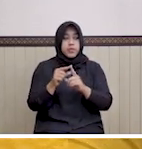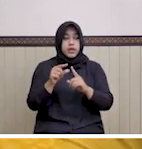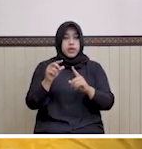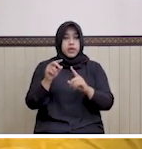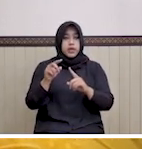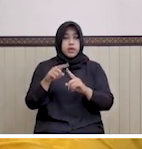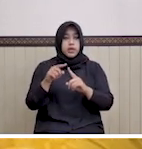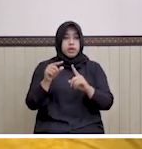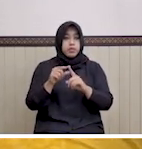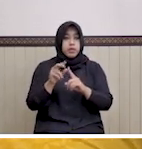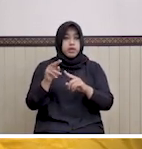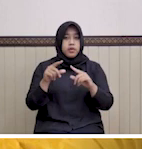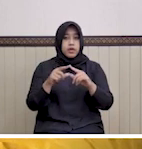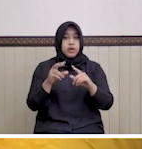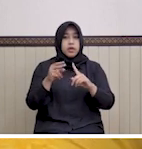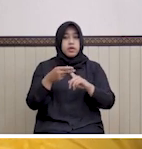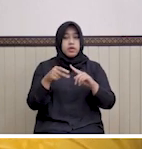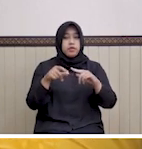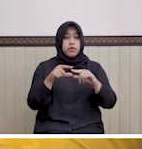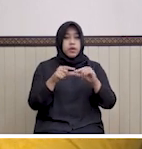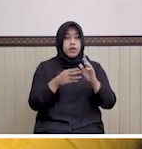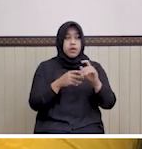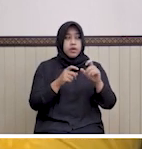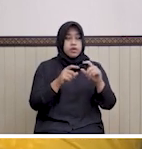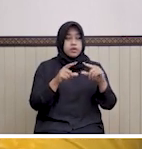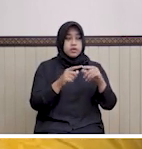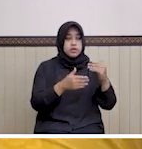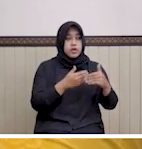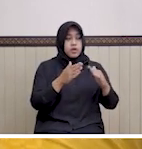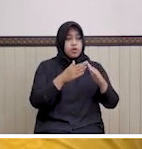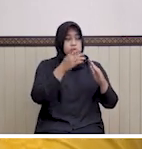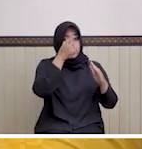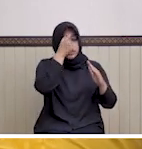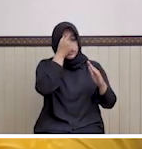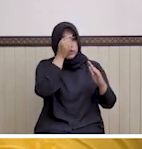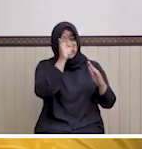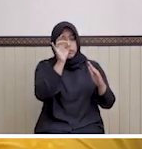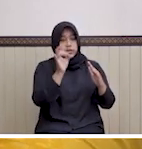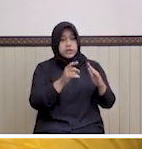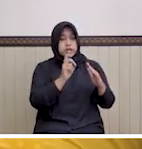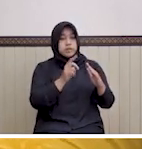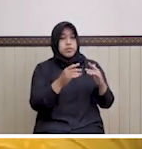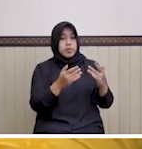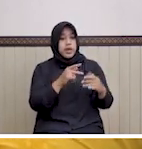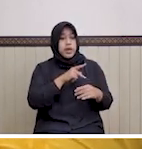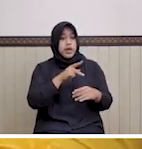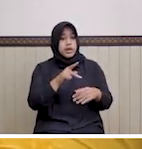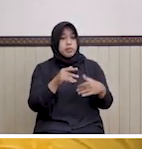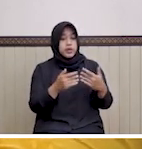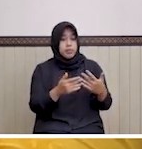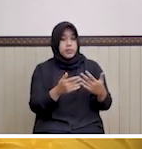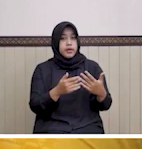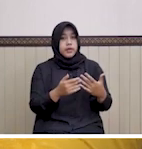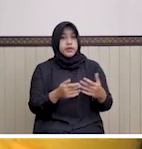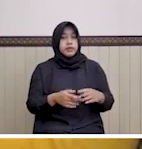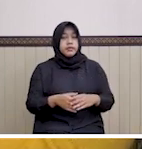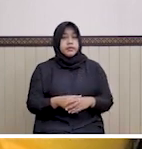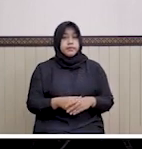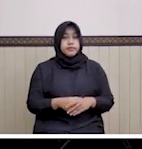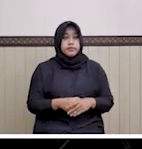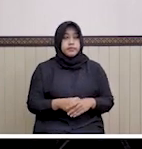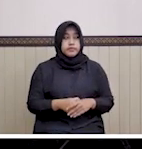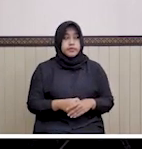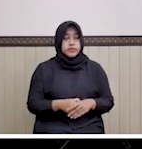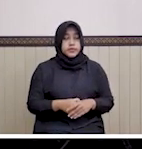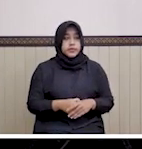lpsk dengan Rifka Annisa dengan rumah sakit dan sebagainya karena kami akan ini